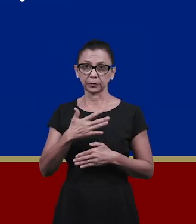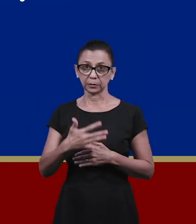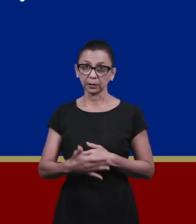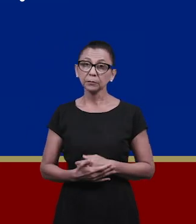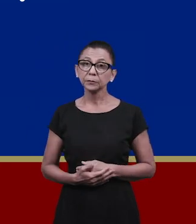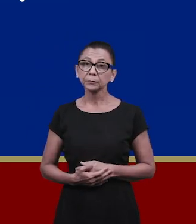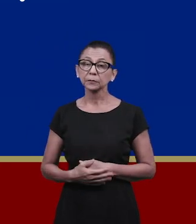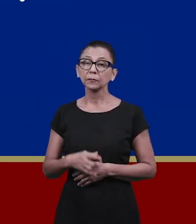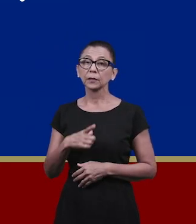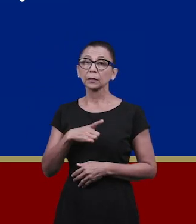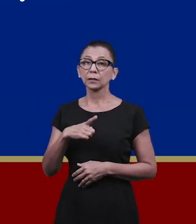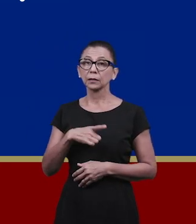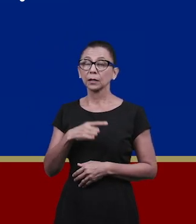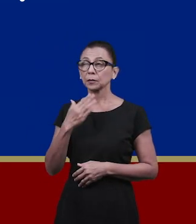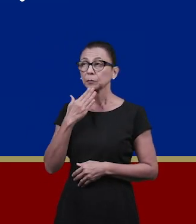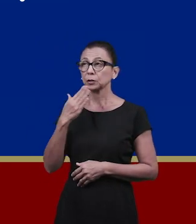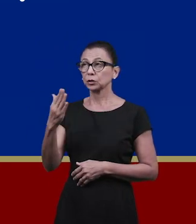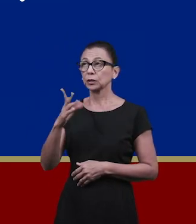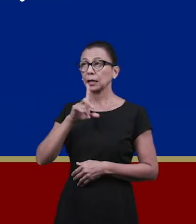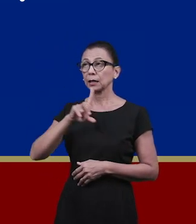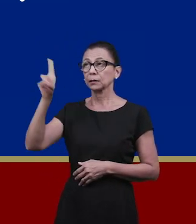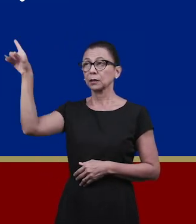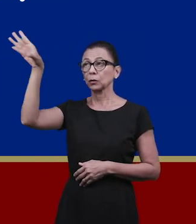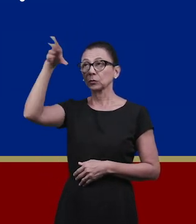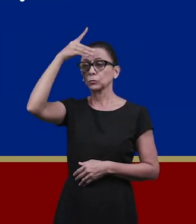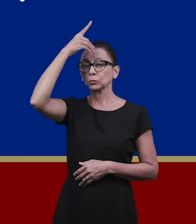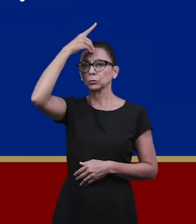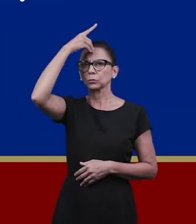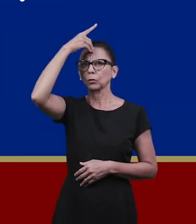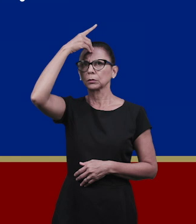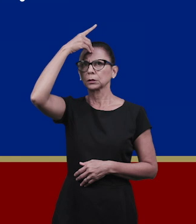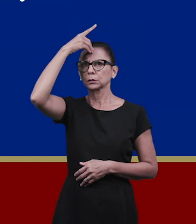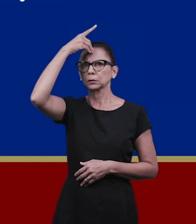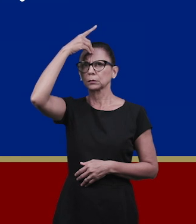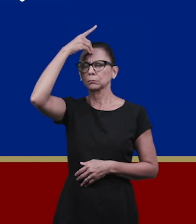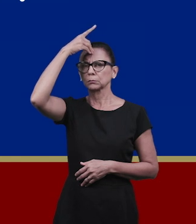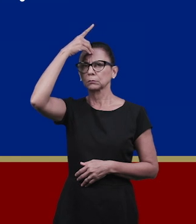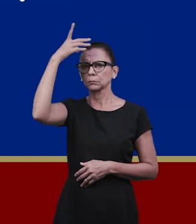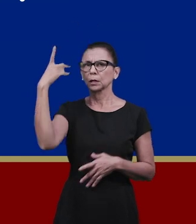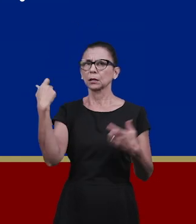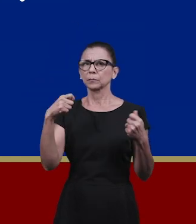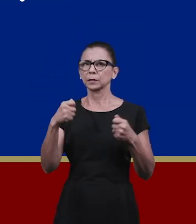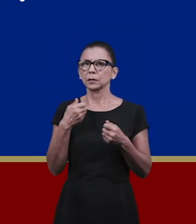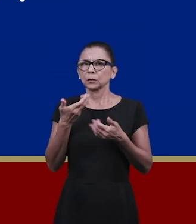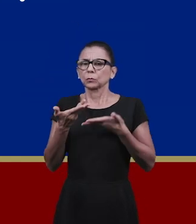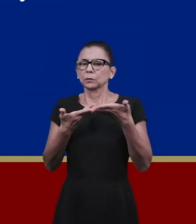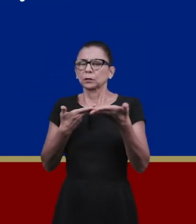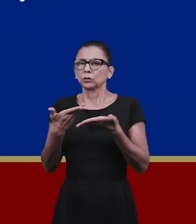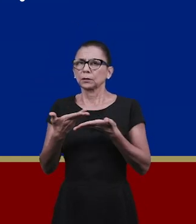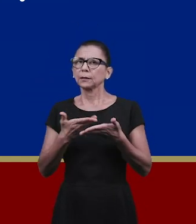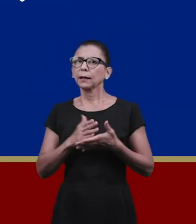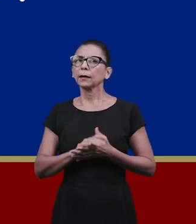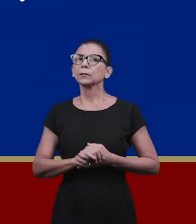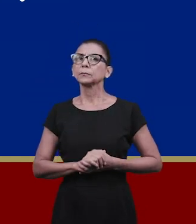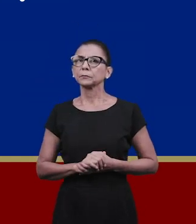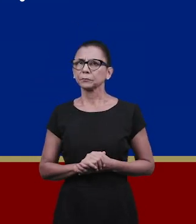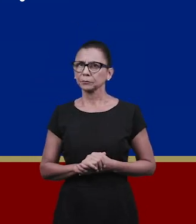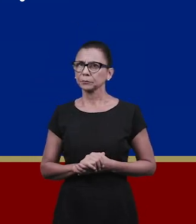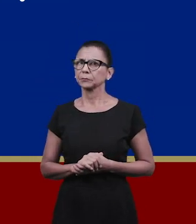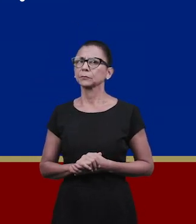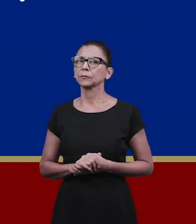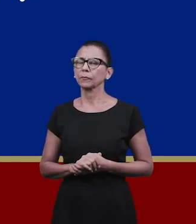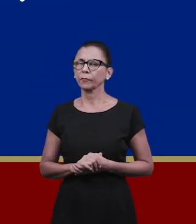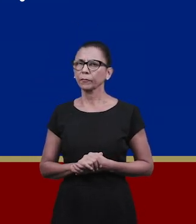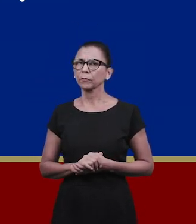spirituels, nous devons avoir la diligence et l'application.